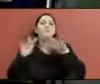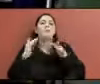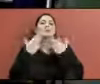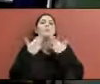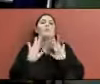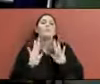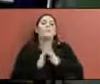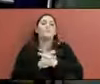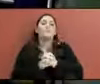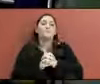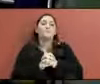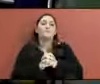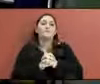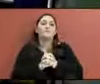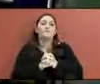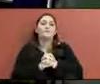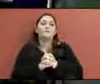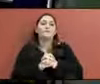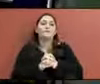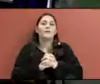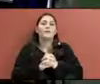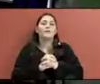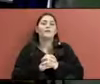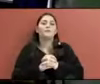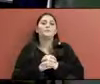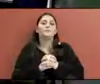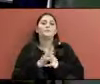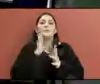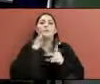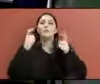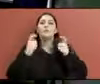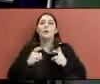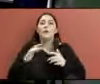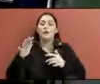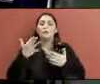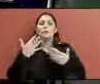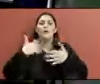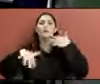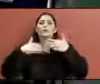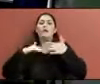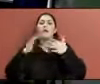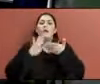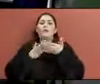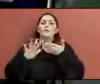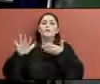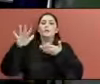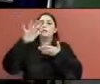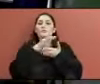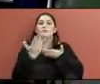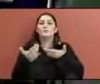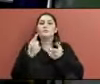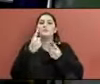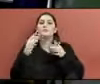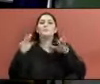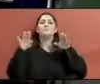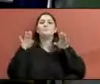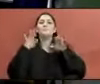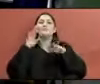Sayın Müdürüm, Kocaeli'deki engelli arkadaşlarımızı diğer şehirlerle kıyasladığımız